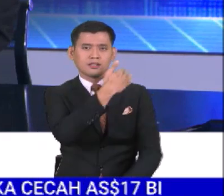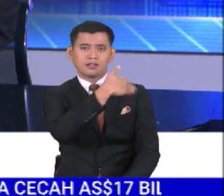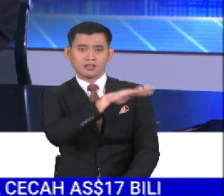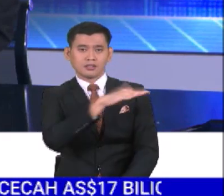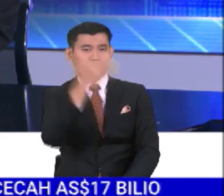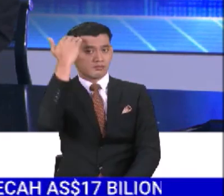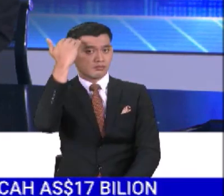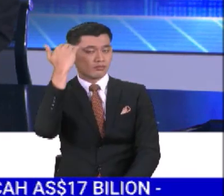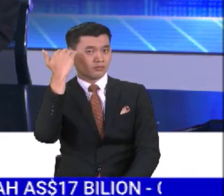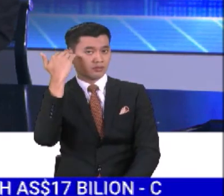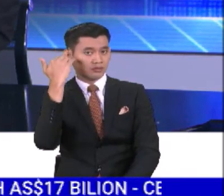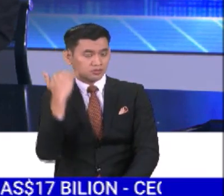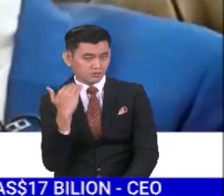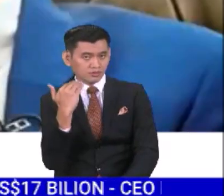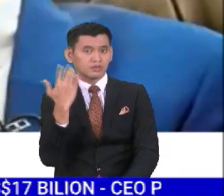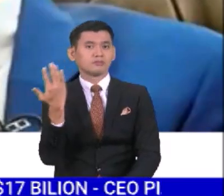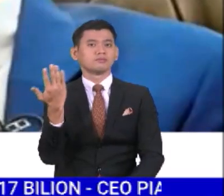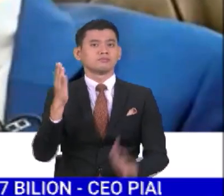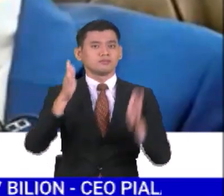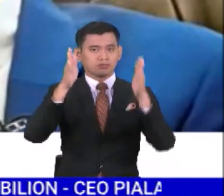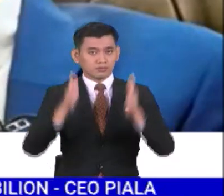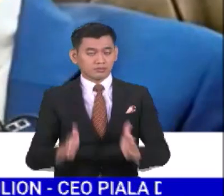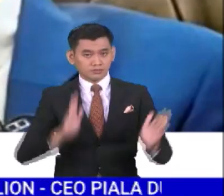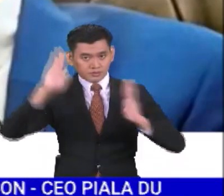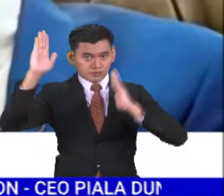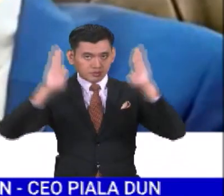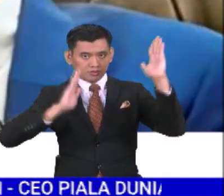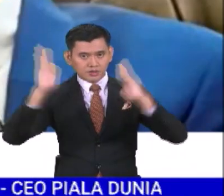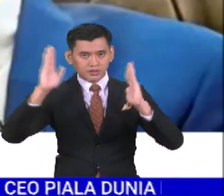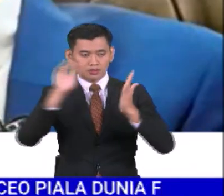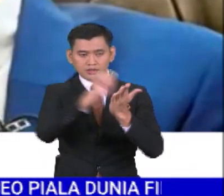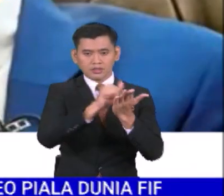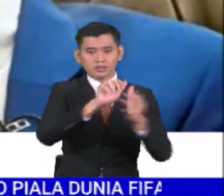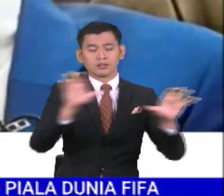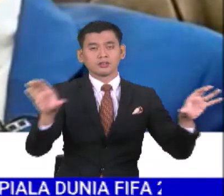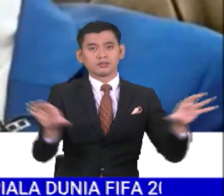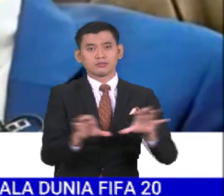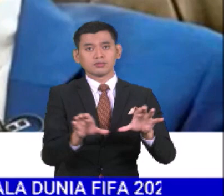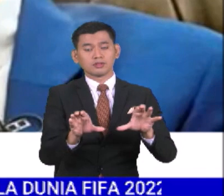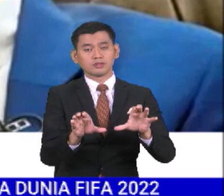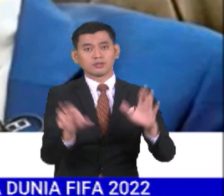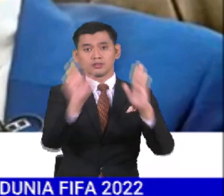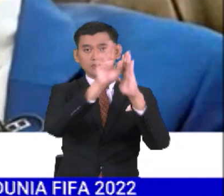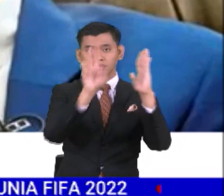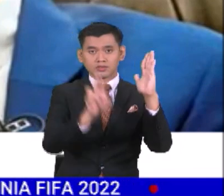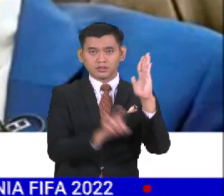itu. Perdana Menteri berkata siasatan akan dilakukan antaranya di bawah Seksyen